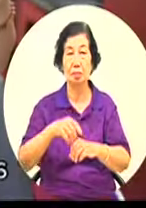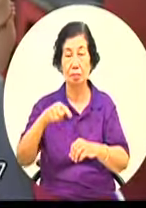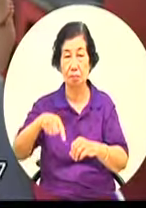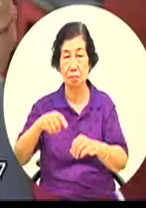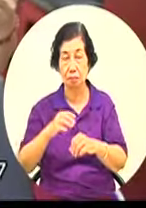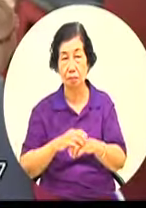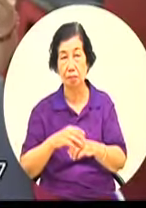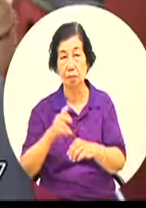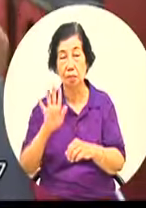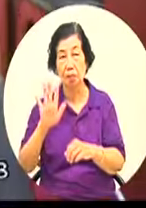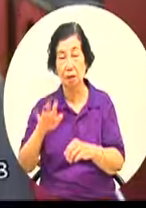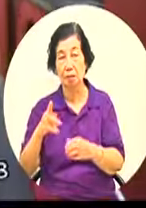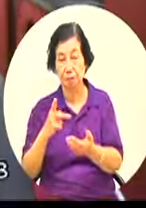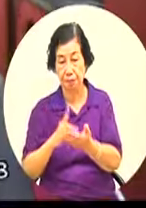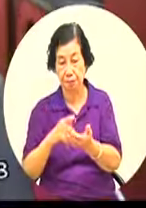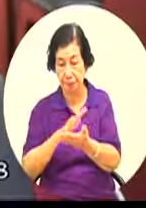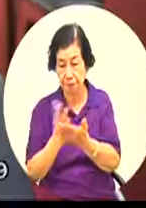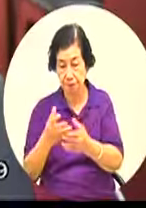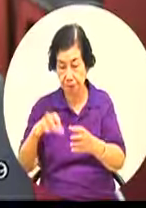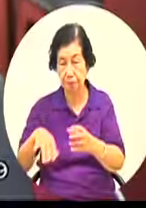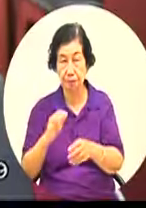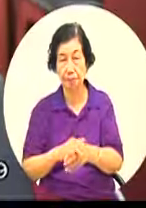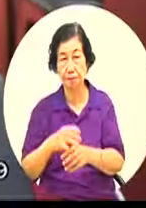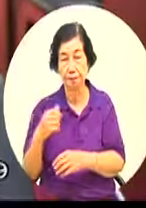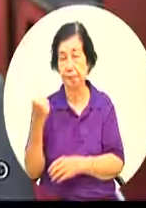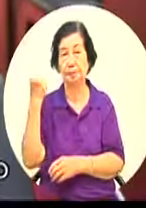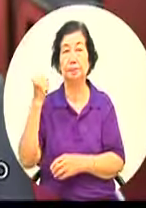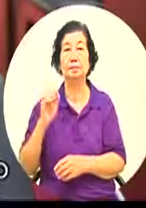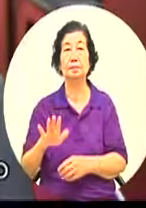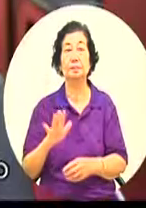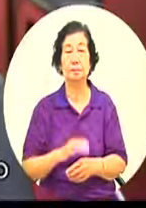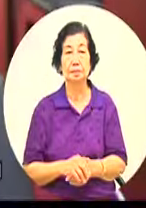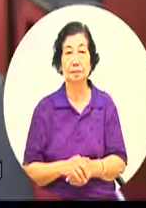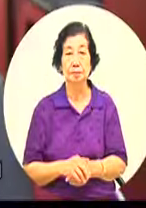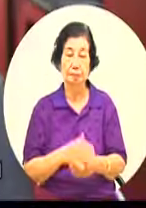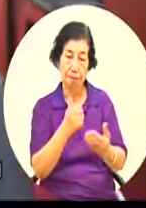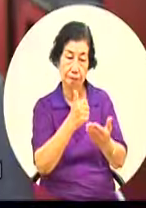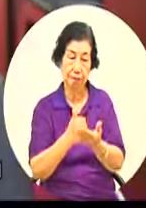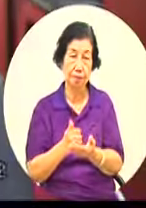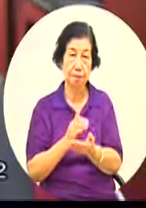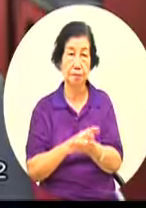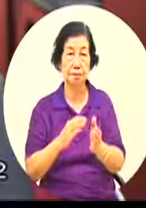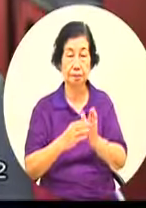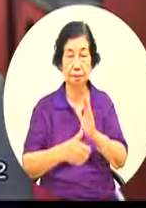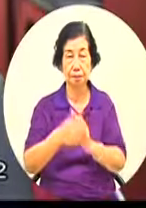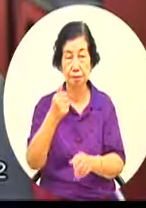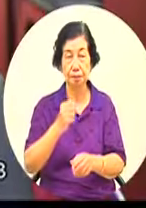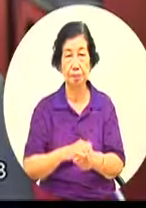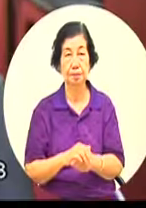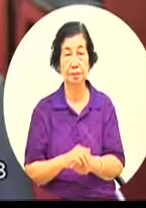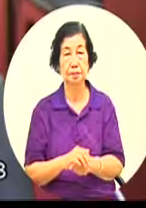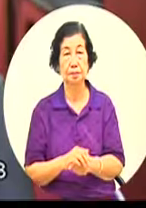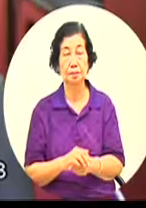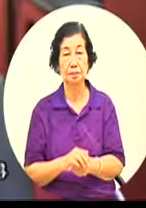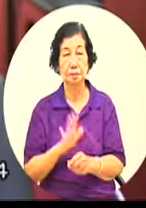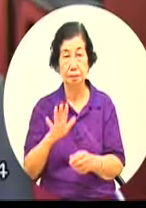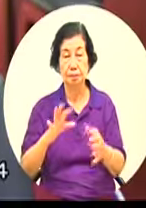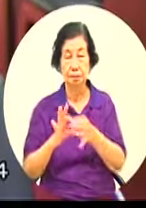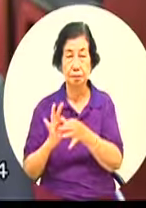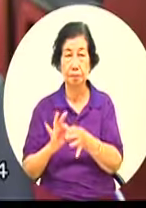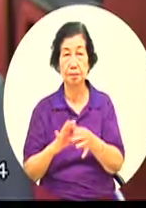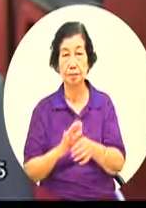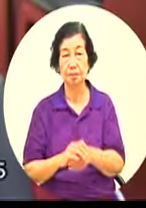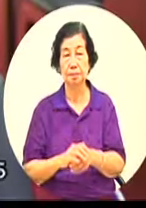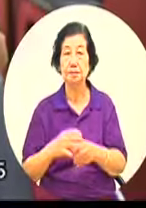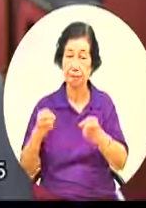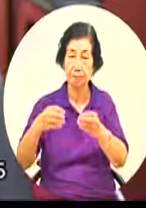源的一个权益。那我在这个要拜托局长这边，我后续还会再跟我们的相关单位去做一个